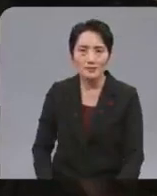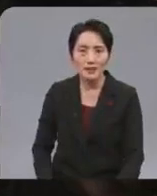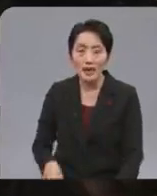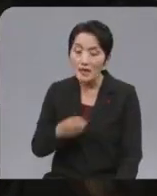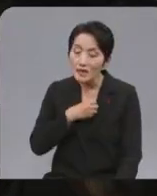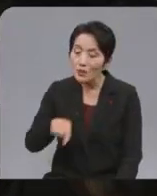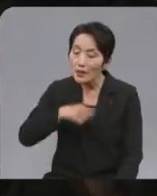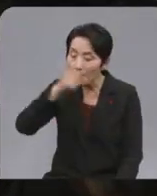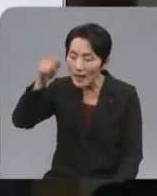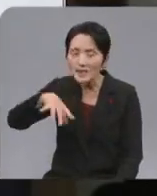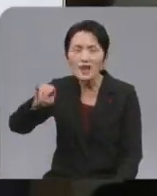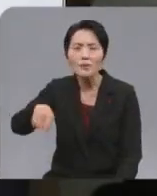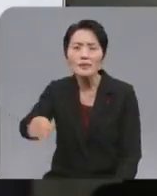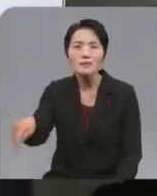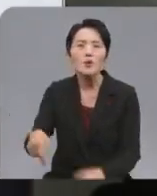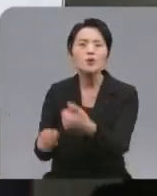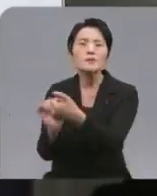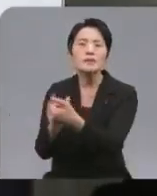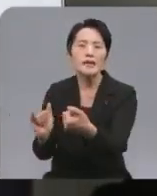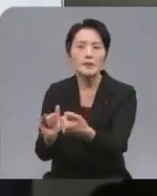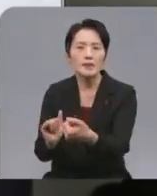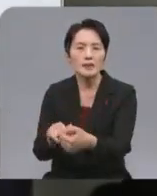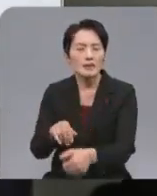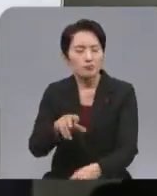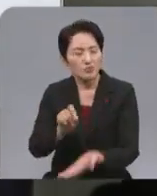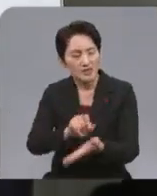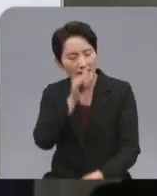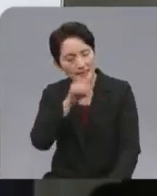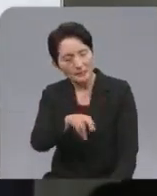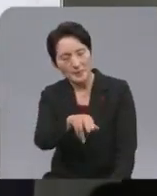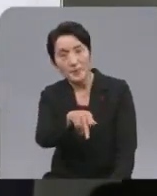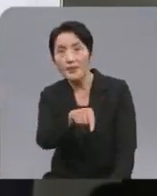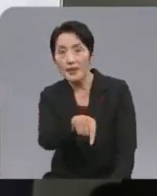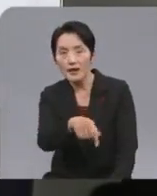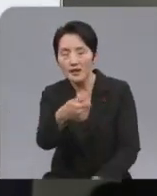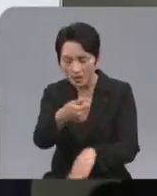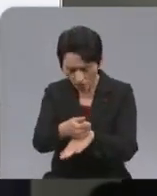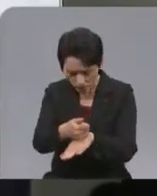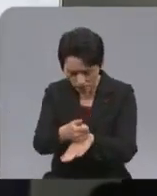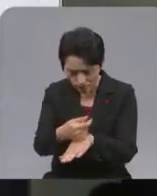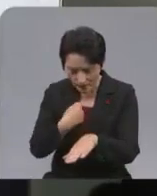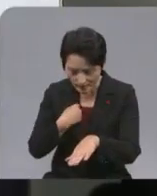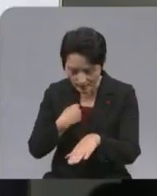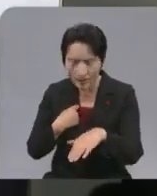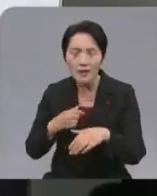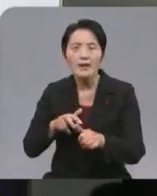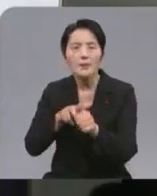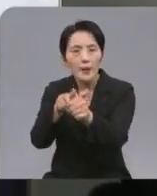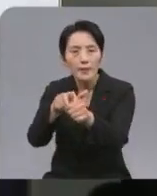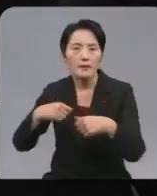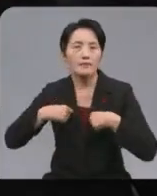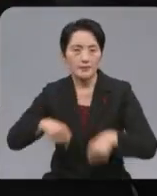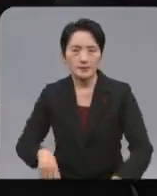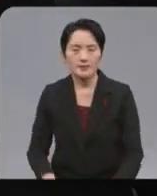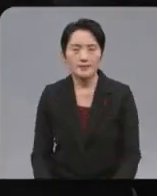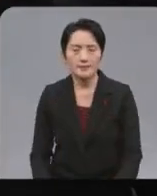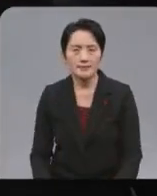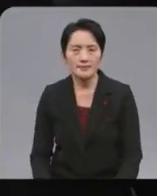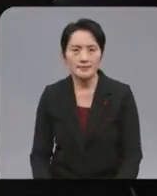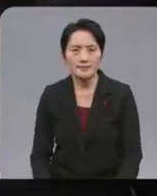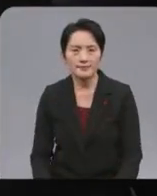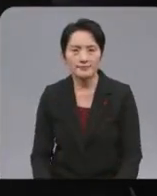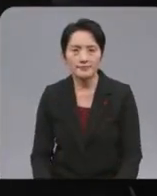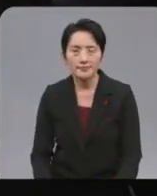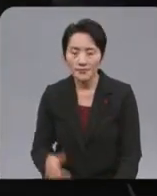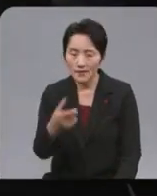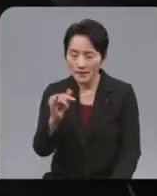будет отстаивать честь традиционно консервативной партии выполнять обязанности рядового члена партии чтобы вернуть